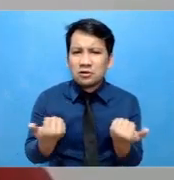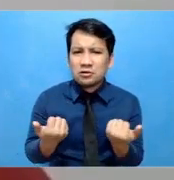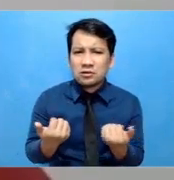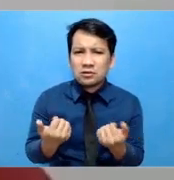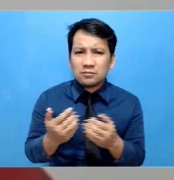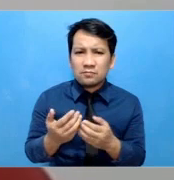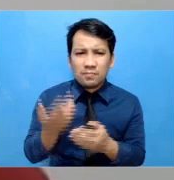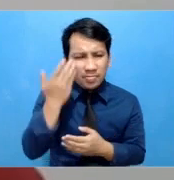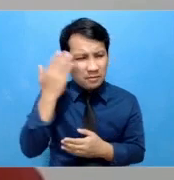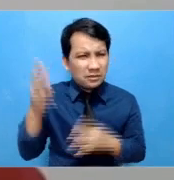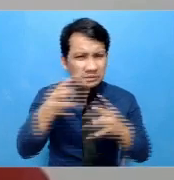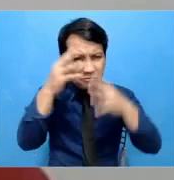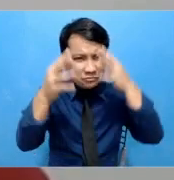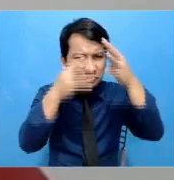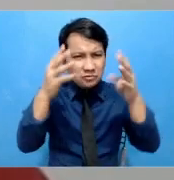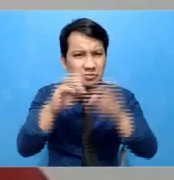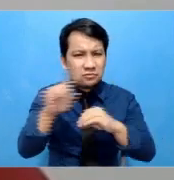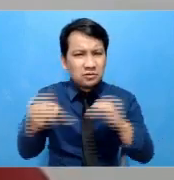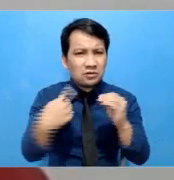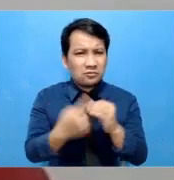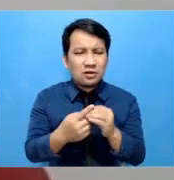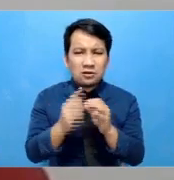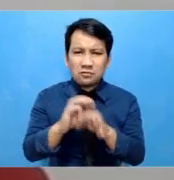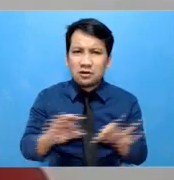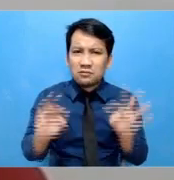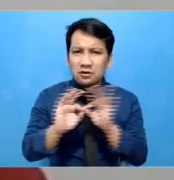call it innovation, but siguro yung very good